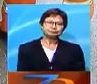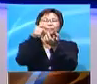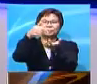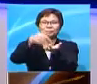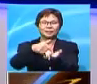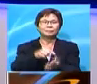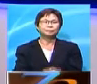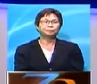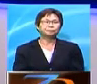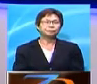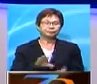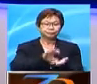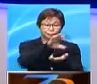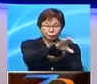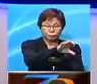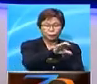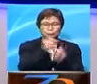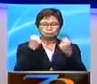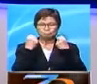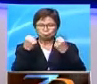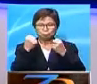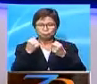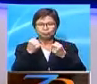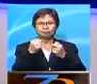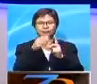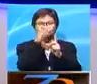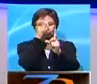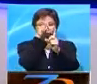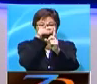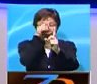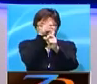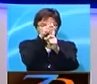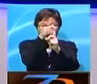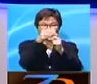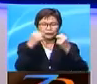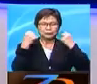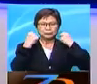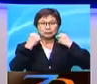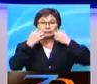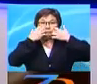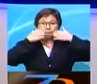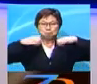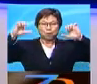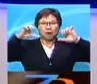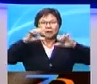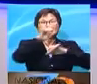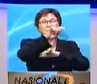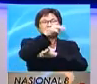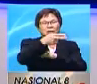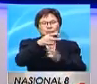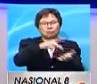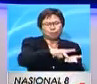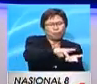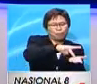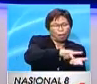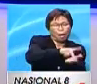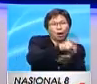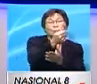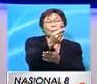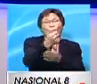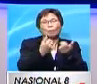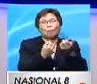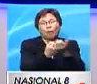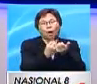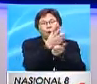mangsa pelaburan yang mampan ci kemampuan lembaga tabung Haji th membiayai kos subsidi dan kos tidak